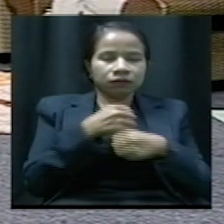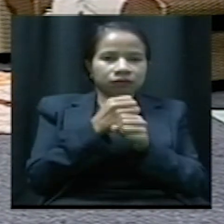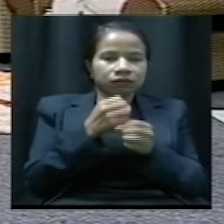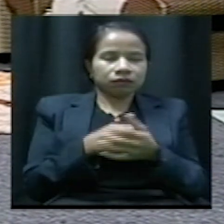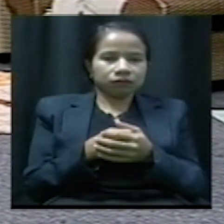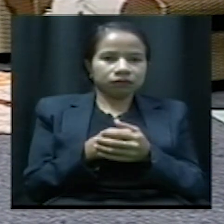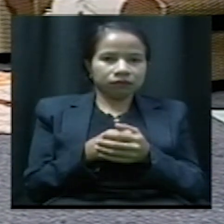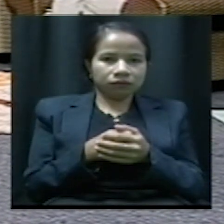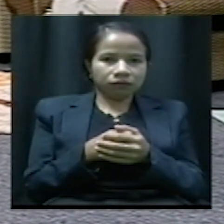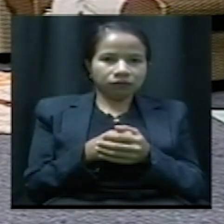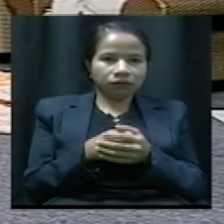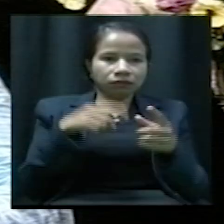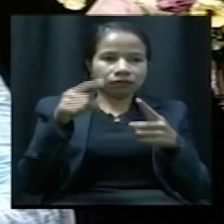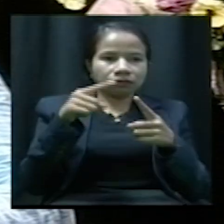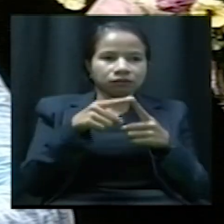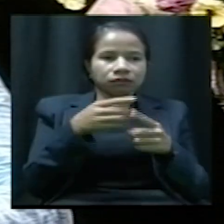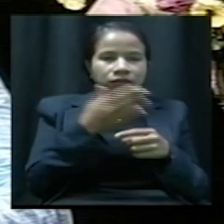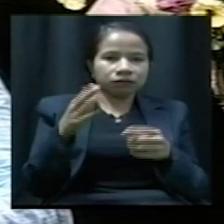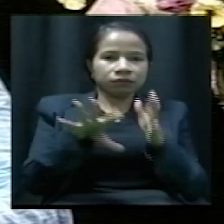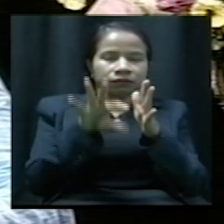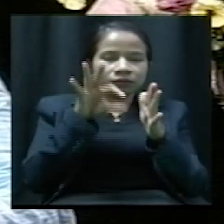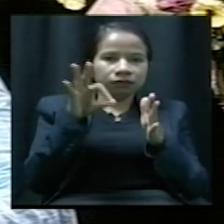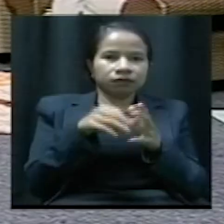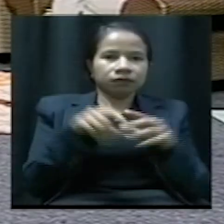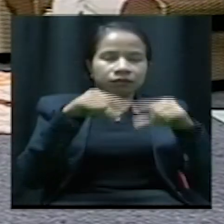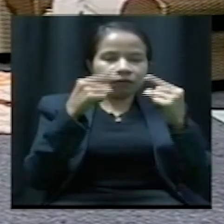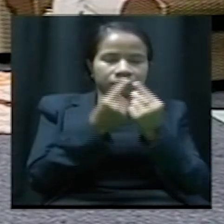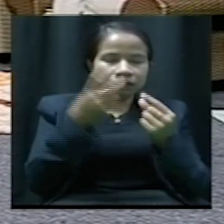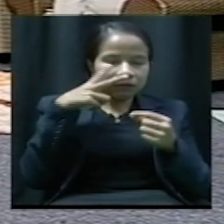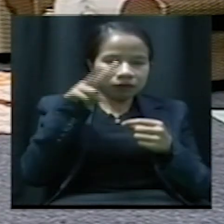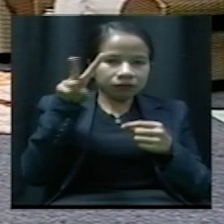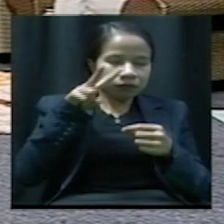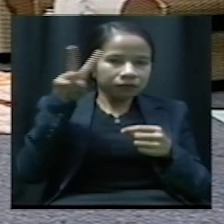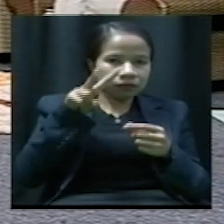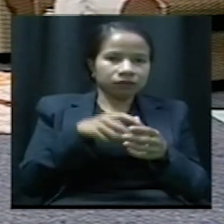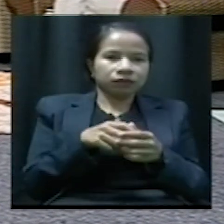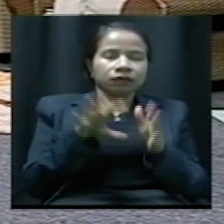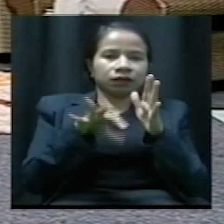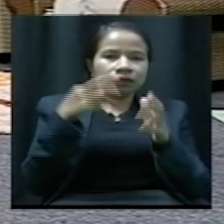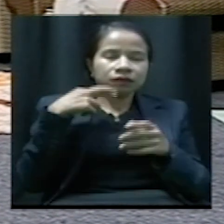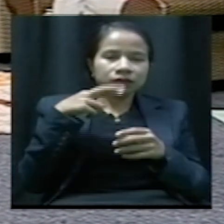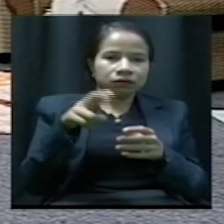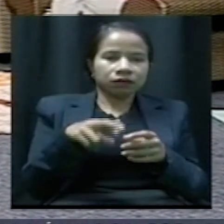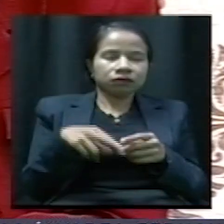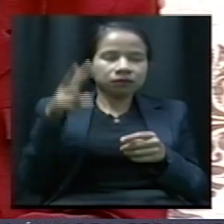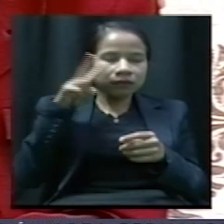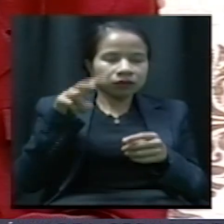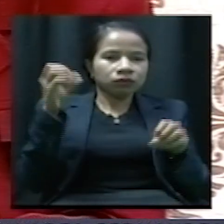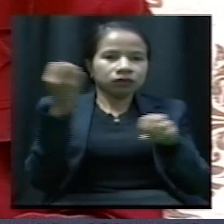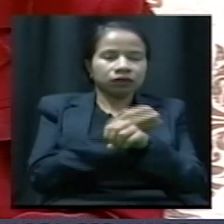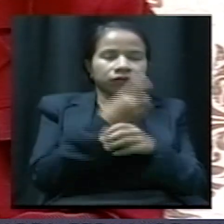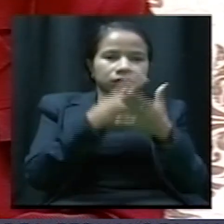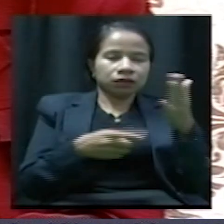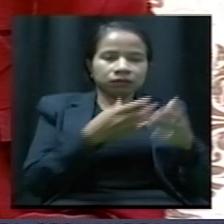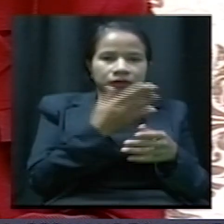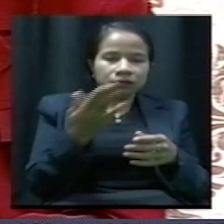apresenta. Ya. Bengira ita bot sira hetangona ita bot ni ekipa pesquisa hetangona resultado husi pesquisa irane